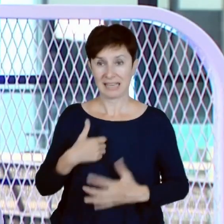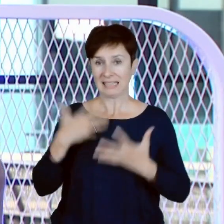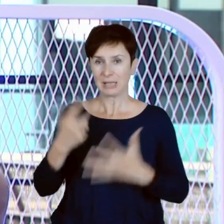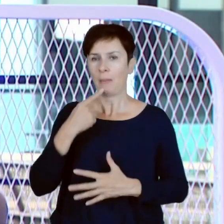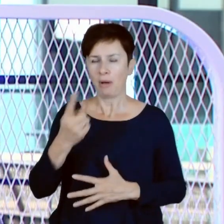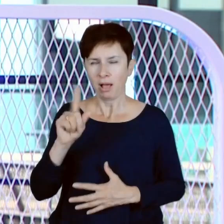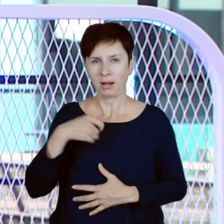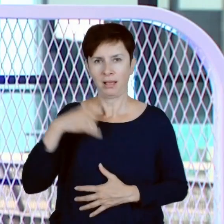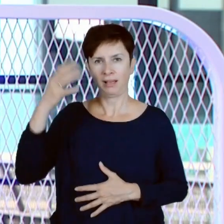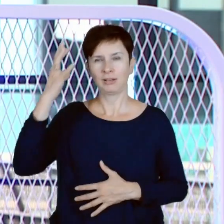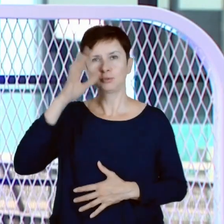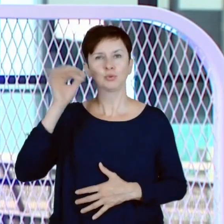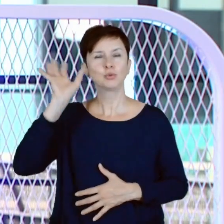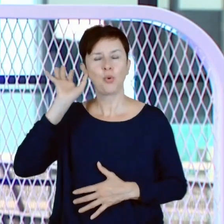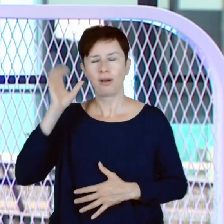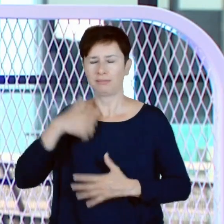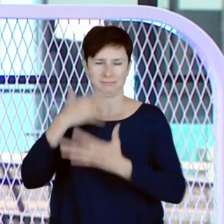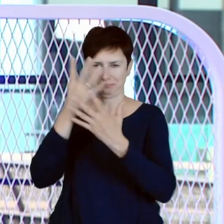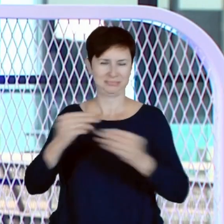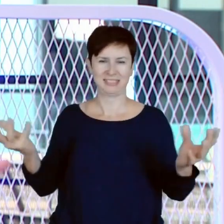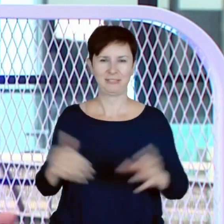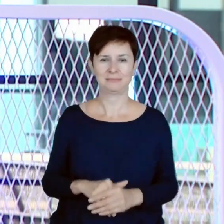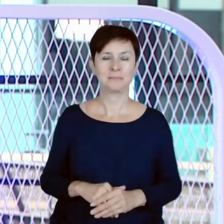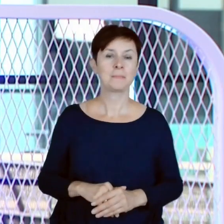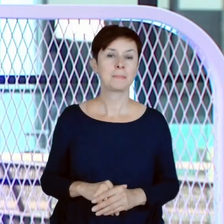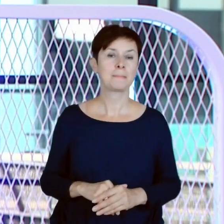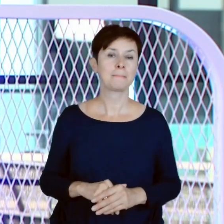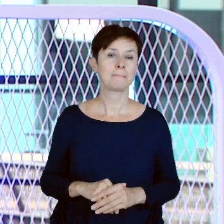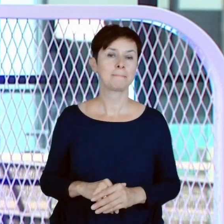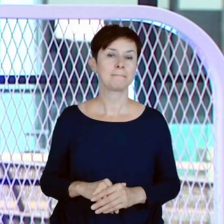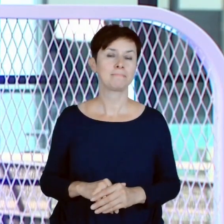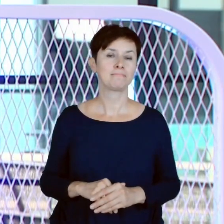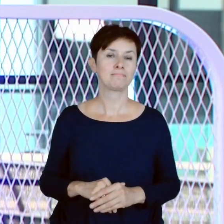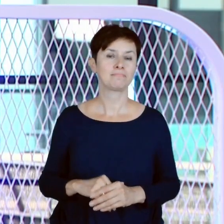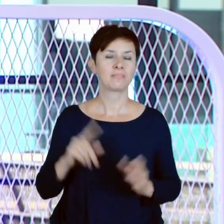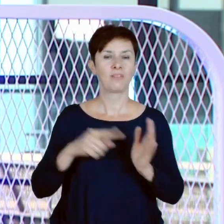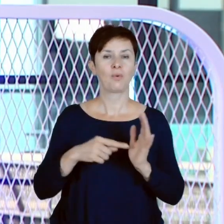wejdę, bo też tak. To ma dużo wspólnego i myślę i z tym, co Alek powiedział, ale